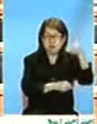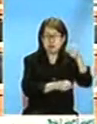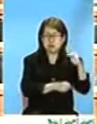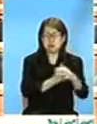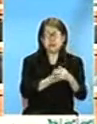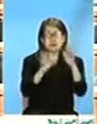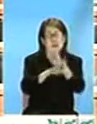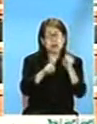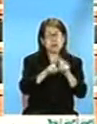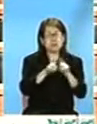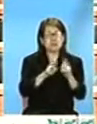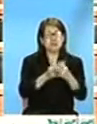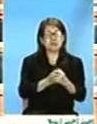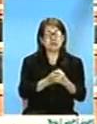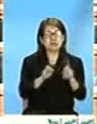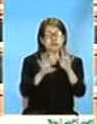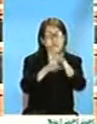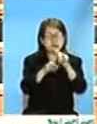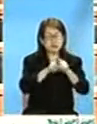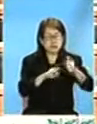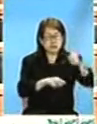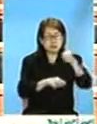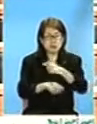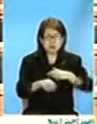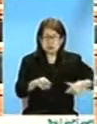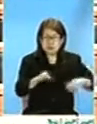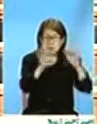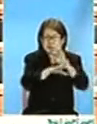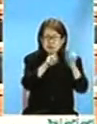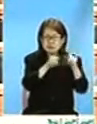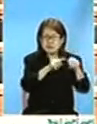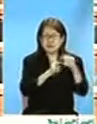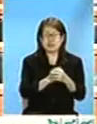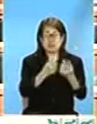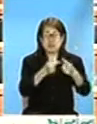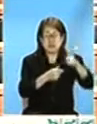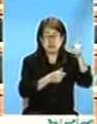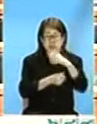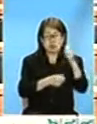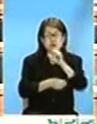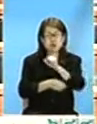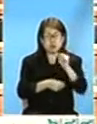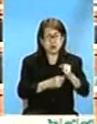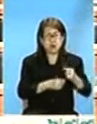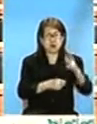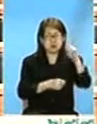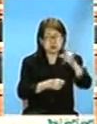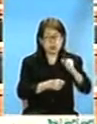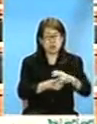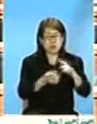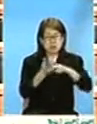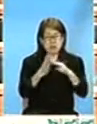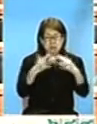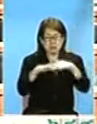ายๆกับองค์รัฐาธิปัตย์ครับดังนั้นจึงมีฐานะที่สูงกว่าสภาผู้แทนราษฎรแน่นอนที่สุดครับต้